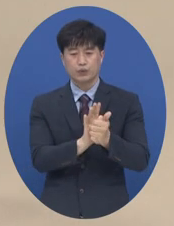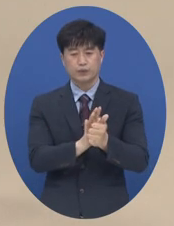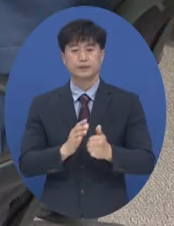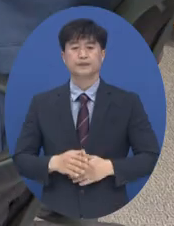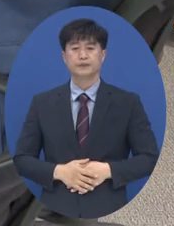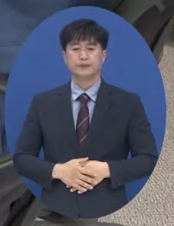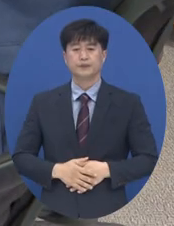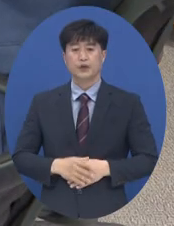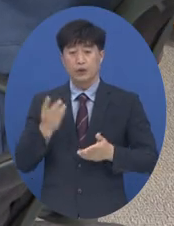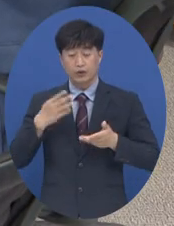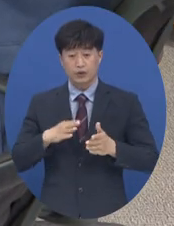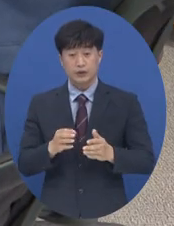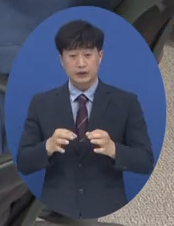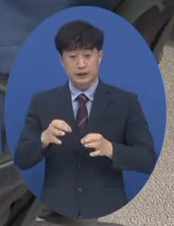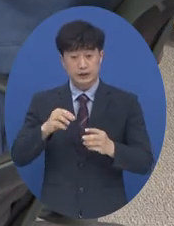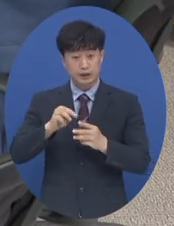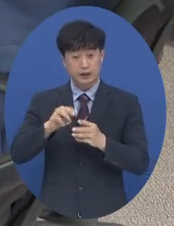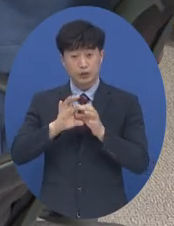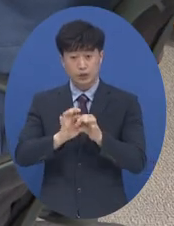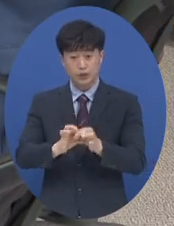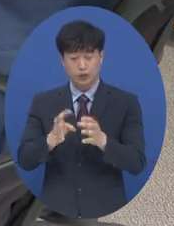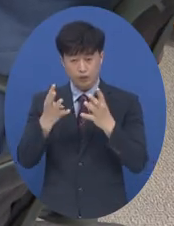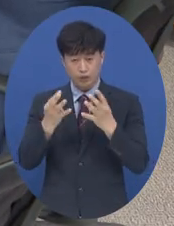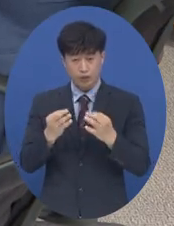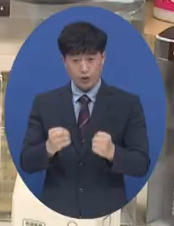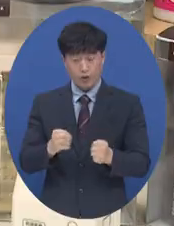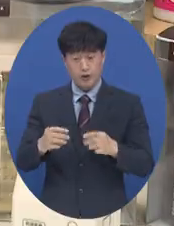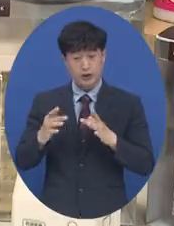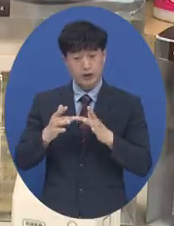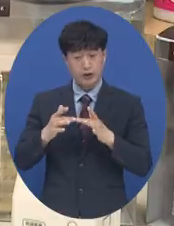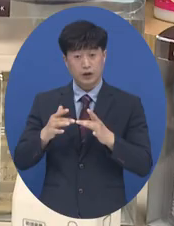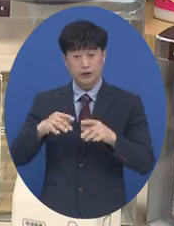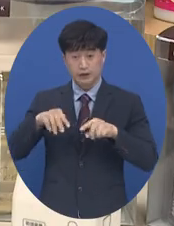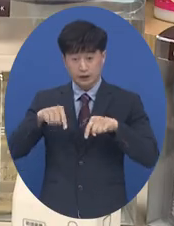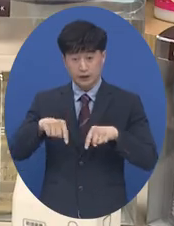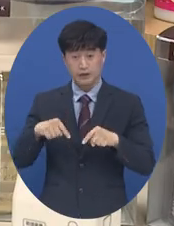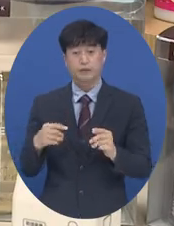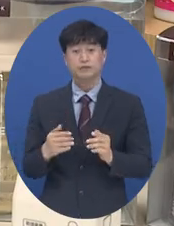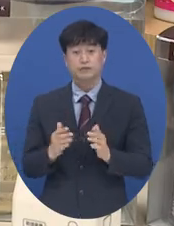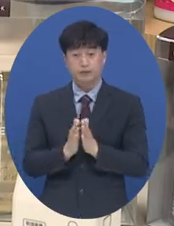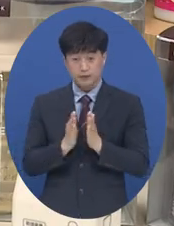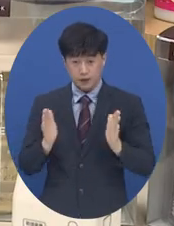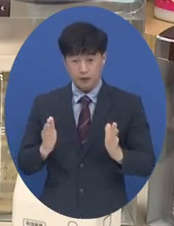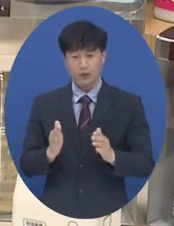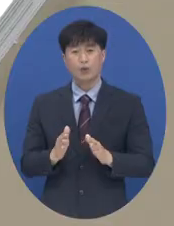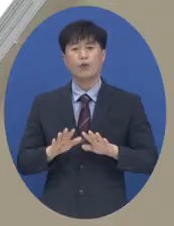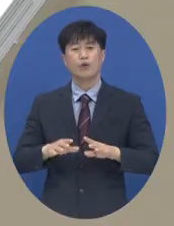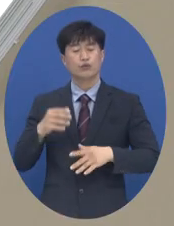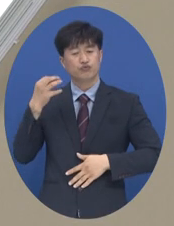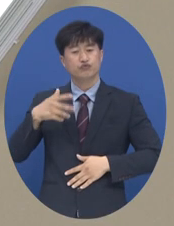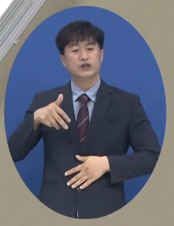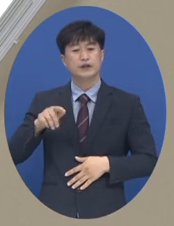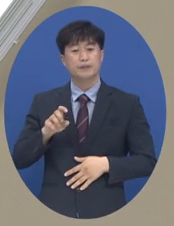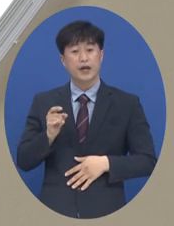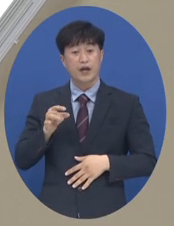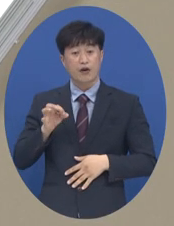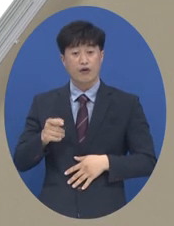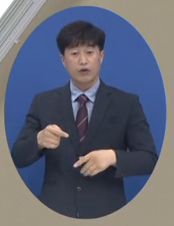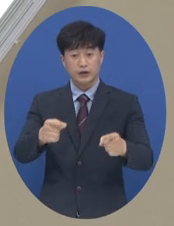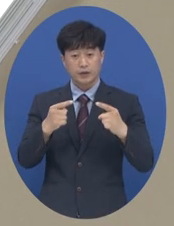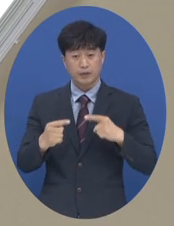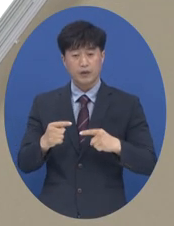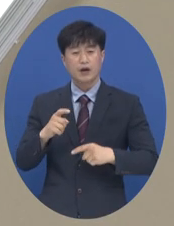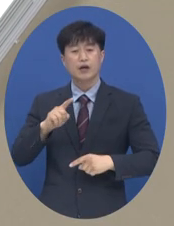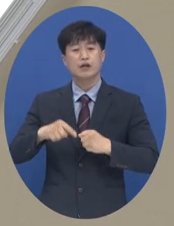지원이었습니다. 경기 비즈니스 센터를 통해 수차례 온라인 상담을 진행했고 오랜 집회어 중국에 참가해 연간 10만 달러의